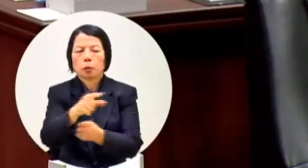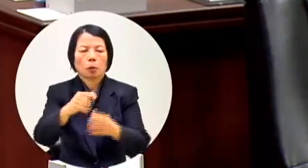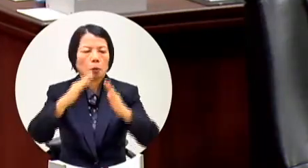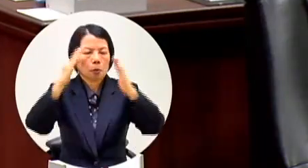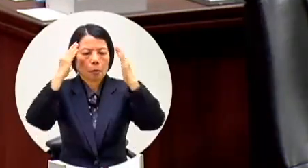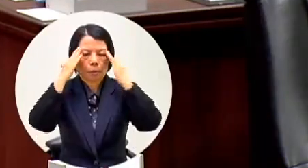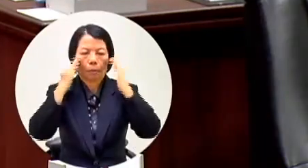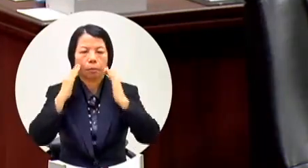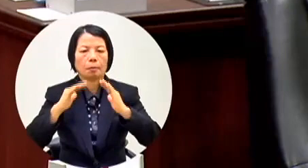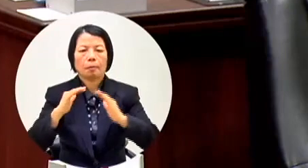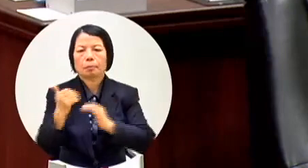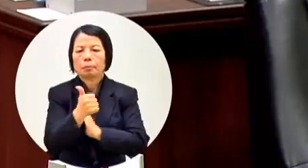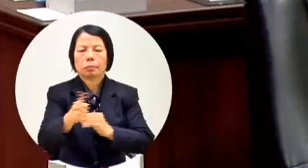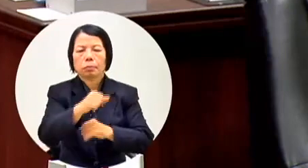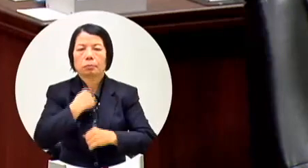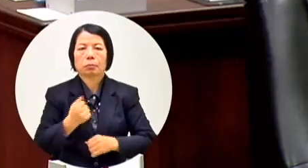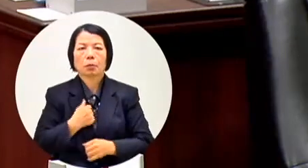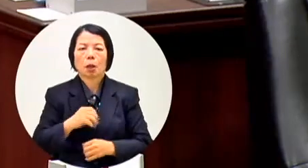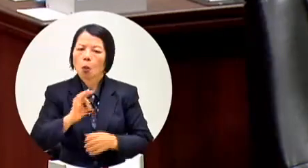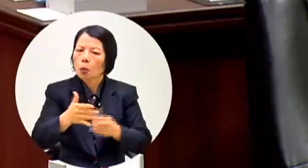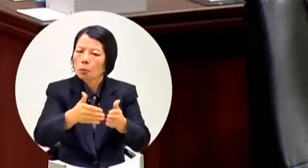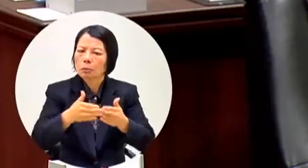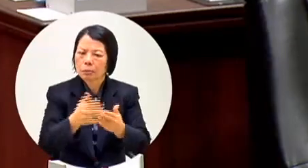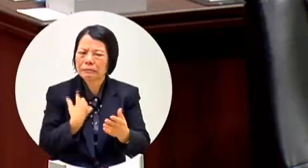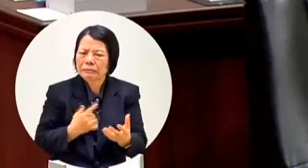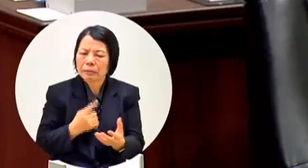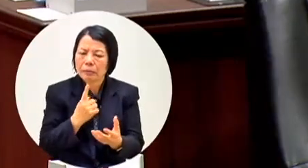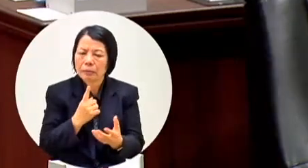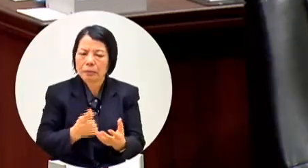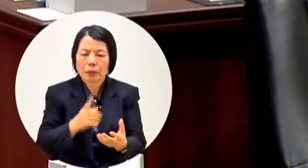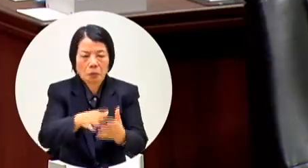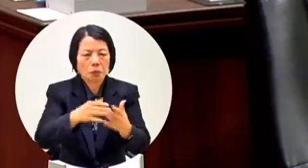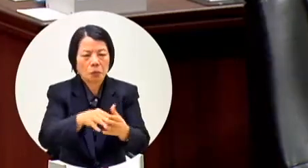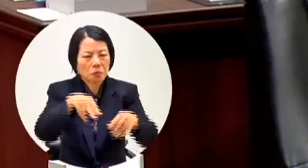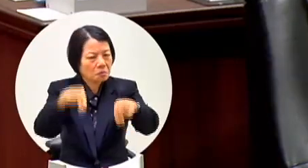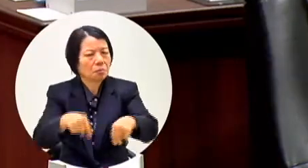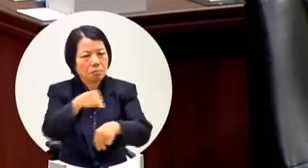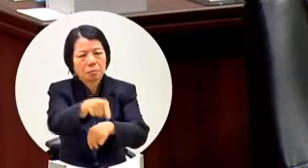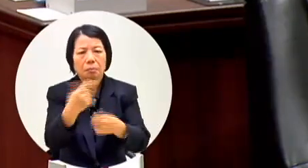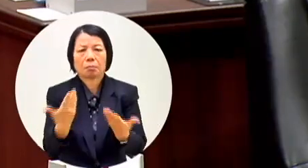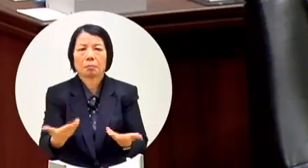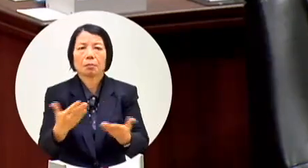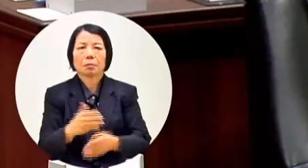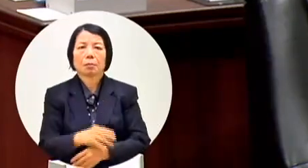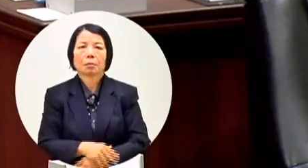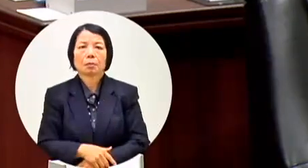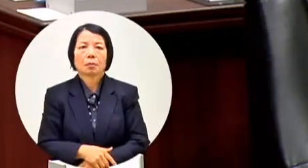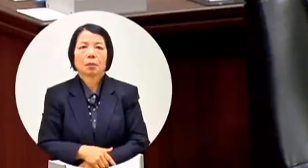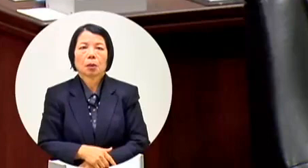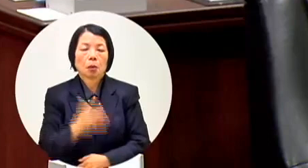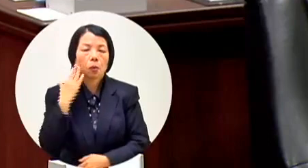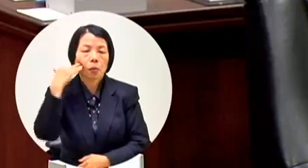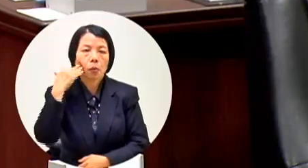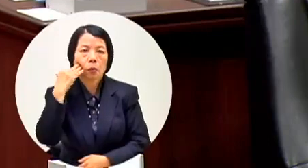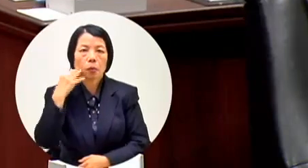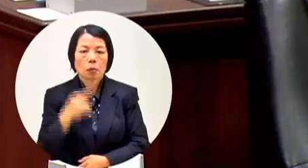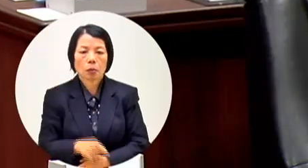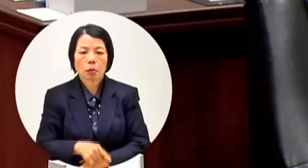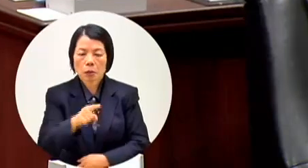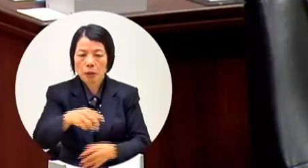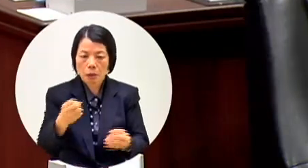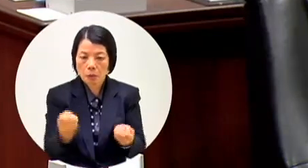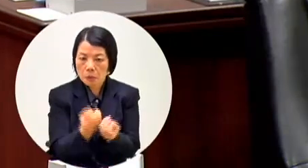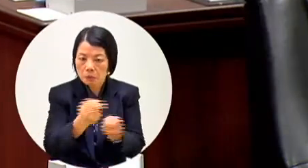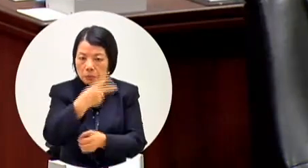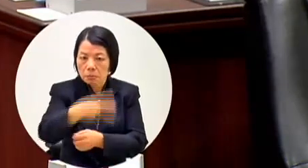为什么还会这样冒着这样的风险，然后要跟他们接受这样政治的好意？如果 在发生这些